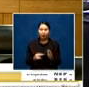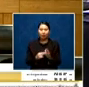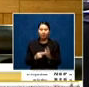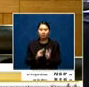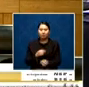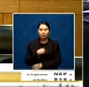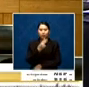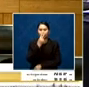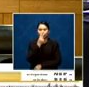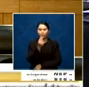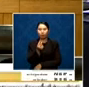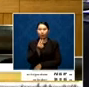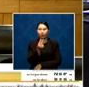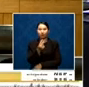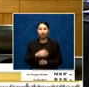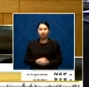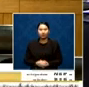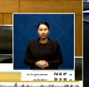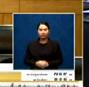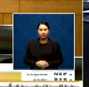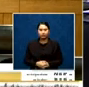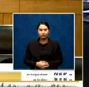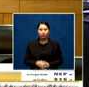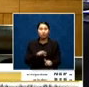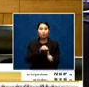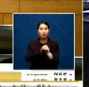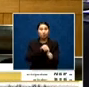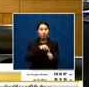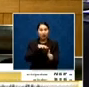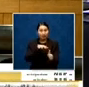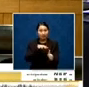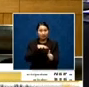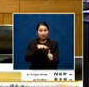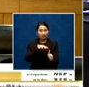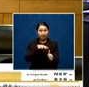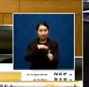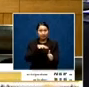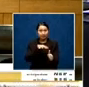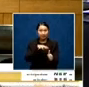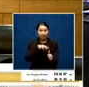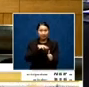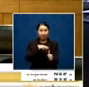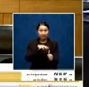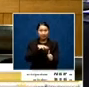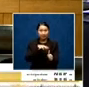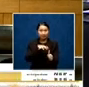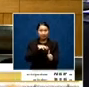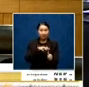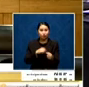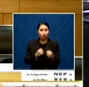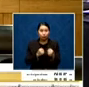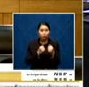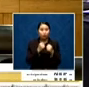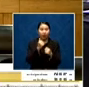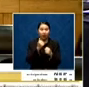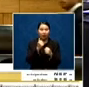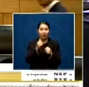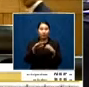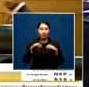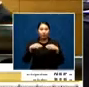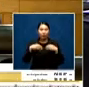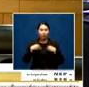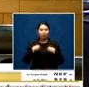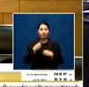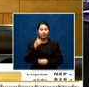ให้ความสำคัญ เ ขารู้สึกว่ามันไม่ใช่เรื่องคอขาบาดตาย ใช่ และเอาจริงๆนะพูดกันแบบตรงๆเลยเนี่ยตอ